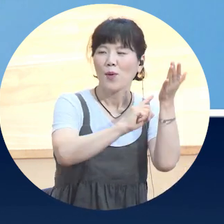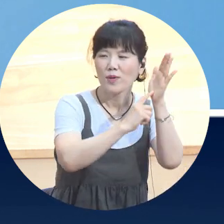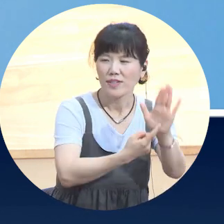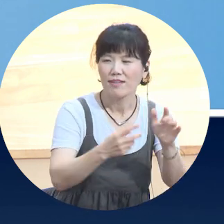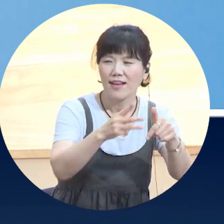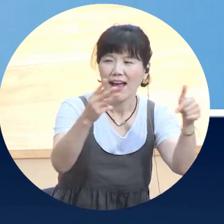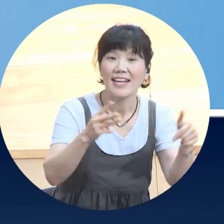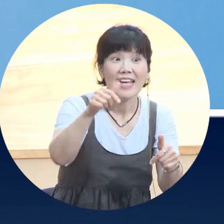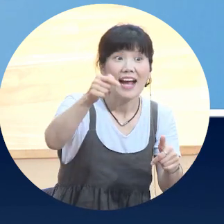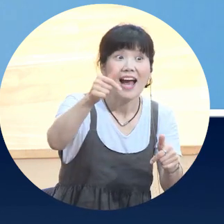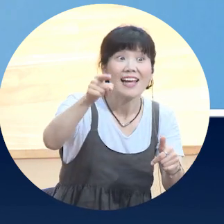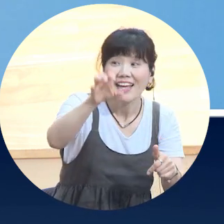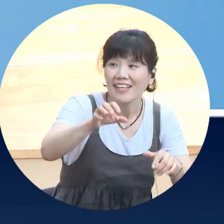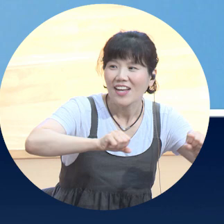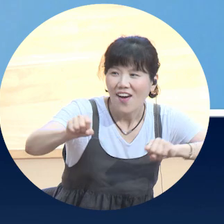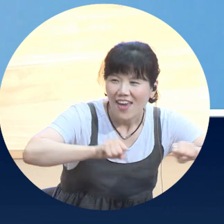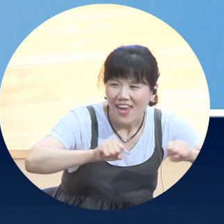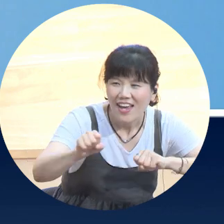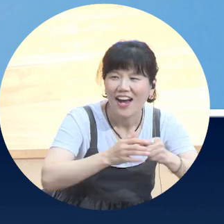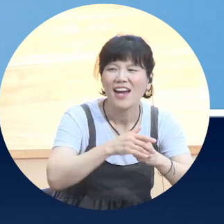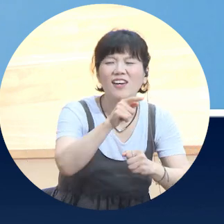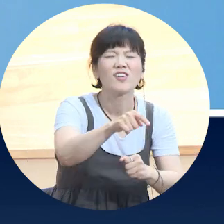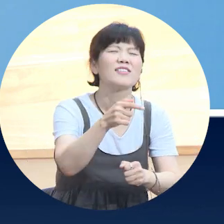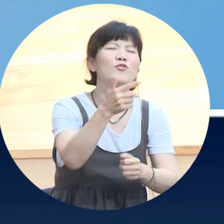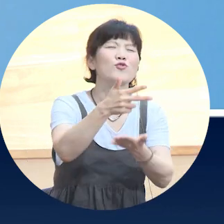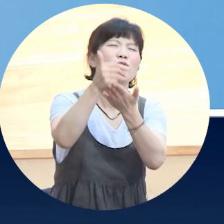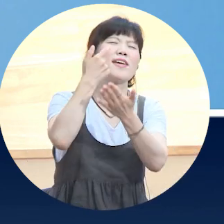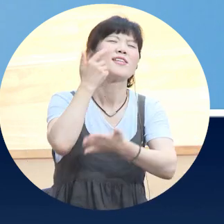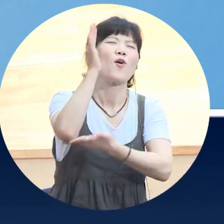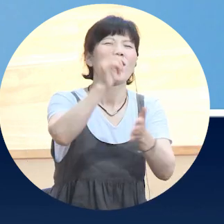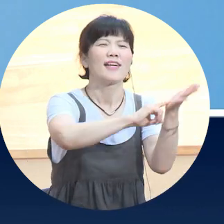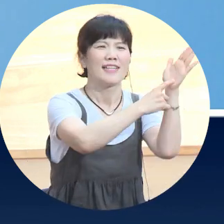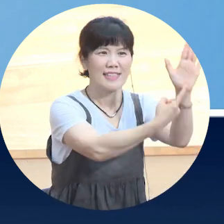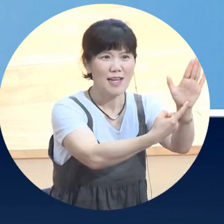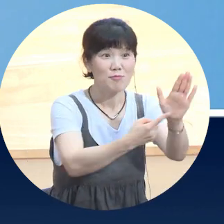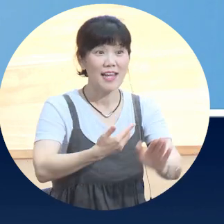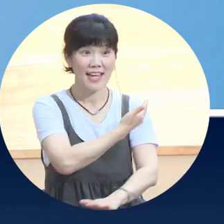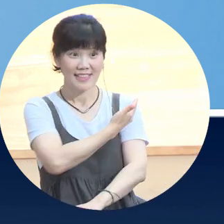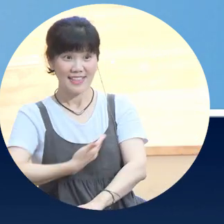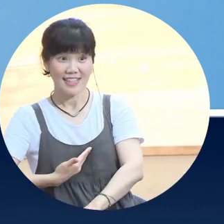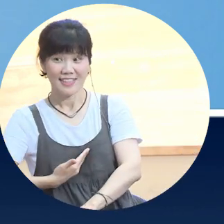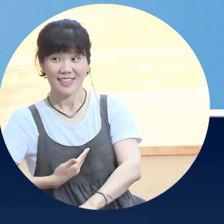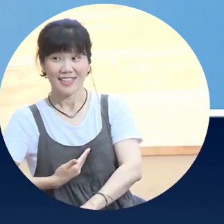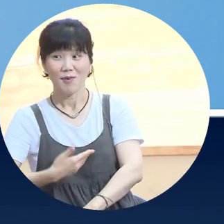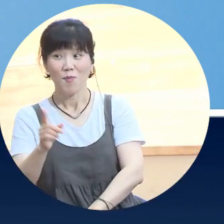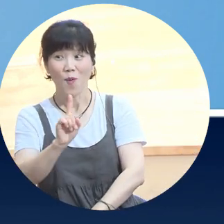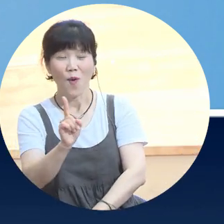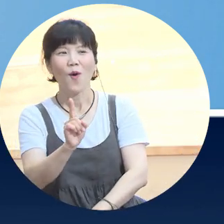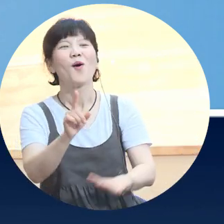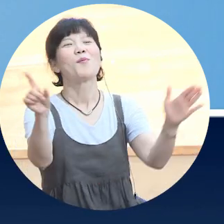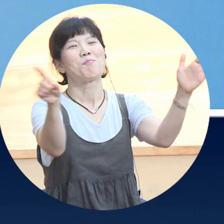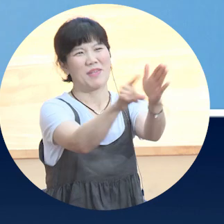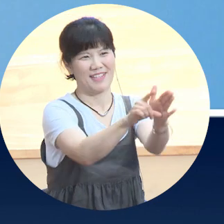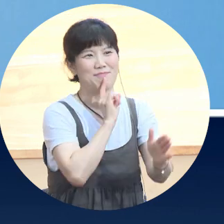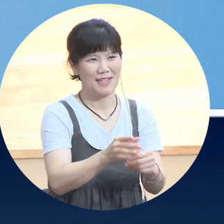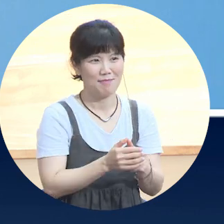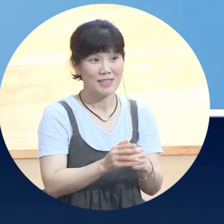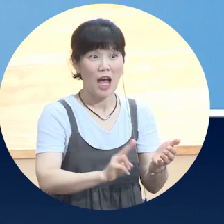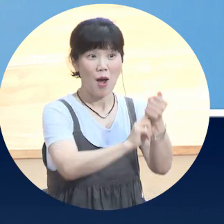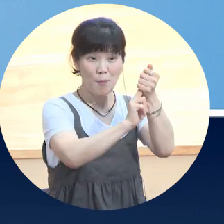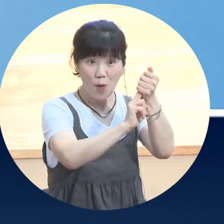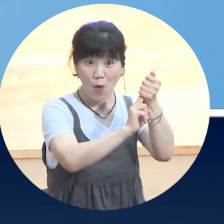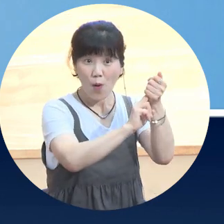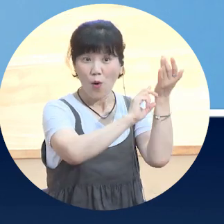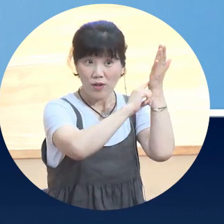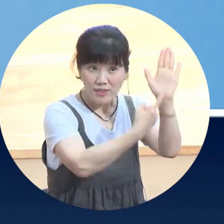그의 영광을 나타내 심에 제자들이 걸을 예 표적을 행하심을 로 말미암아 제자들이 다시 말해서